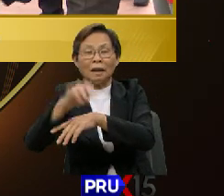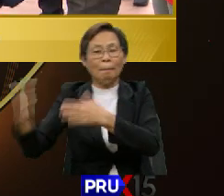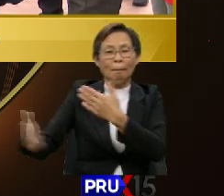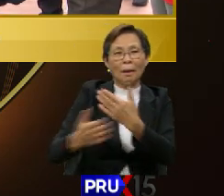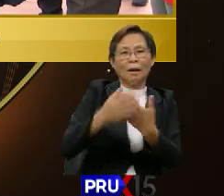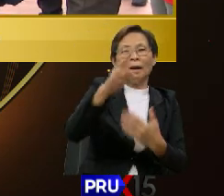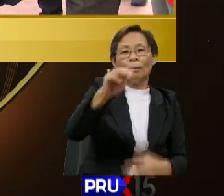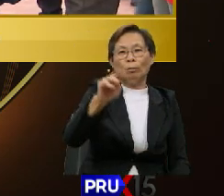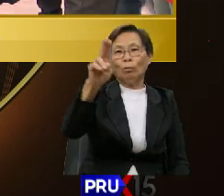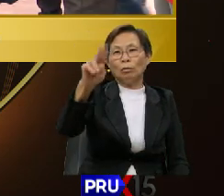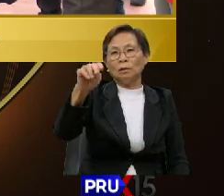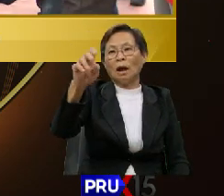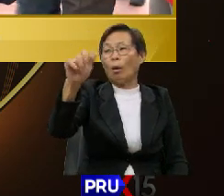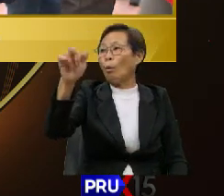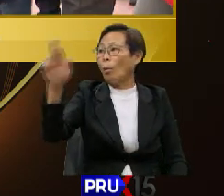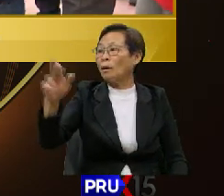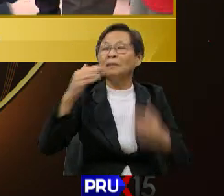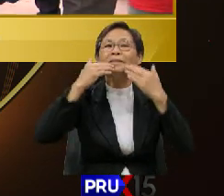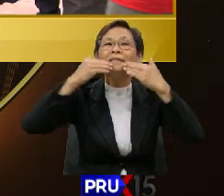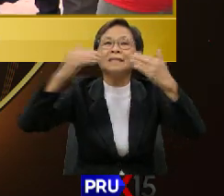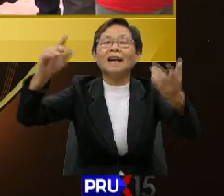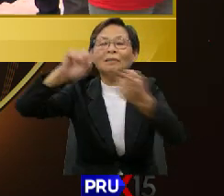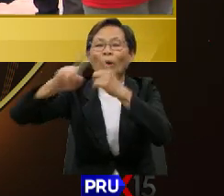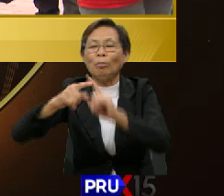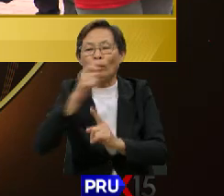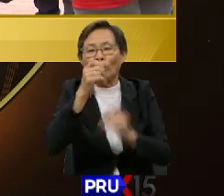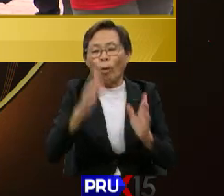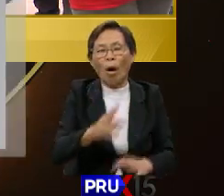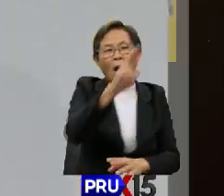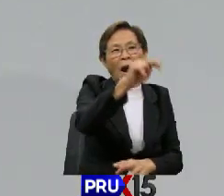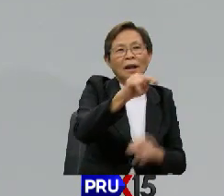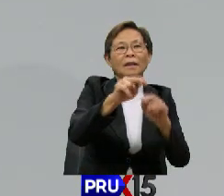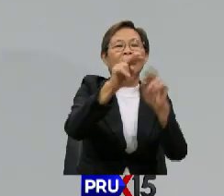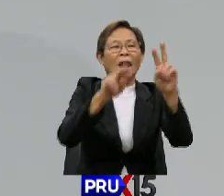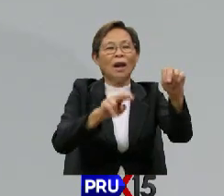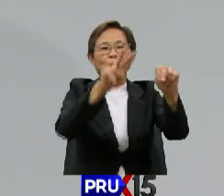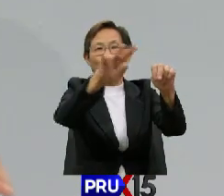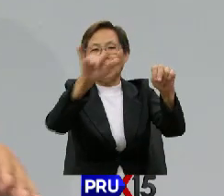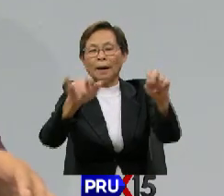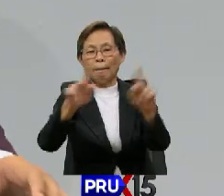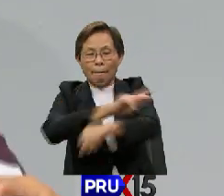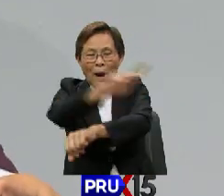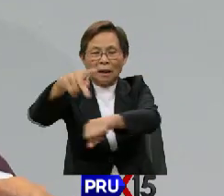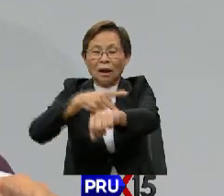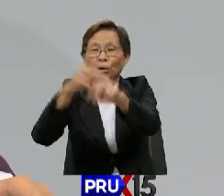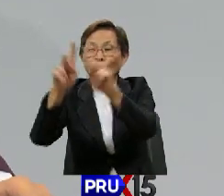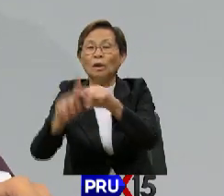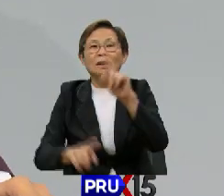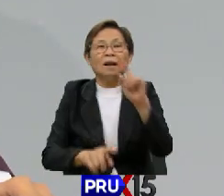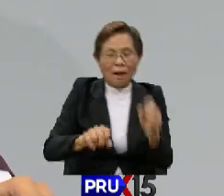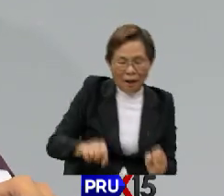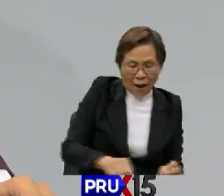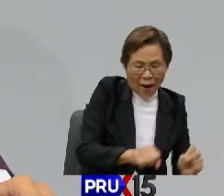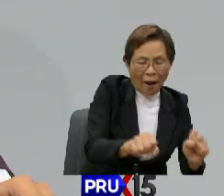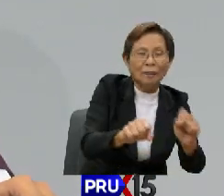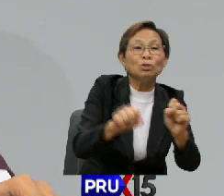silakan. Baik, terima kasih sahabat pelapor kita Nozatul Ikhmah di N26 Padang Kota dan juga di N16 Sungai Tua